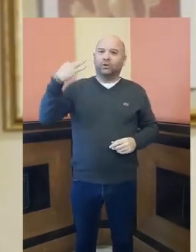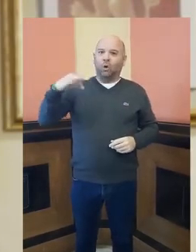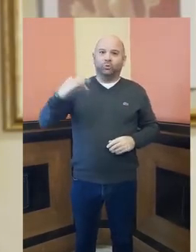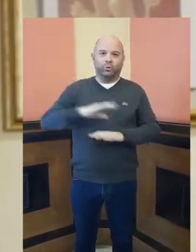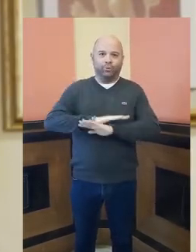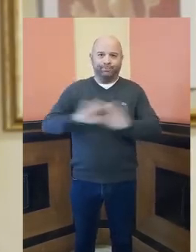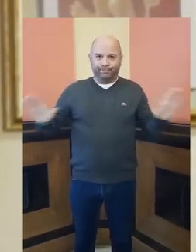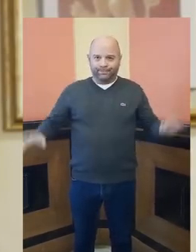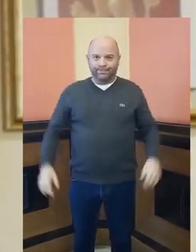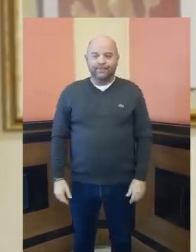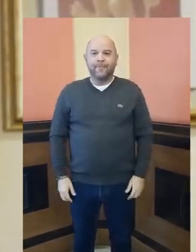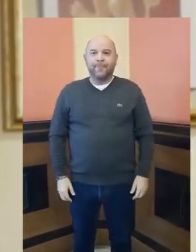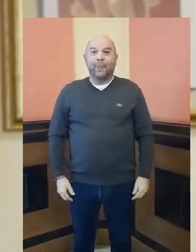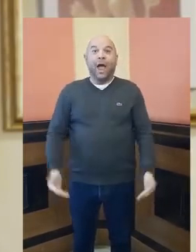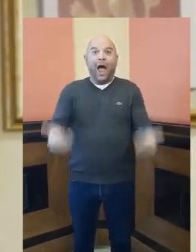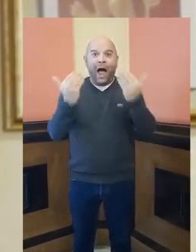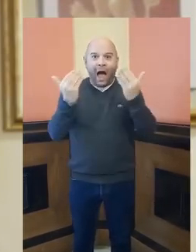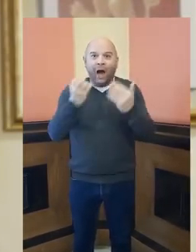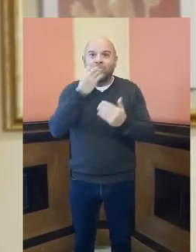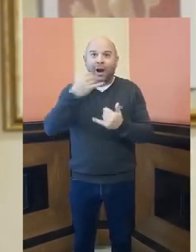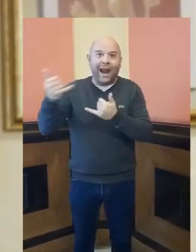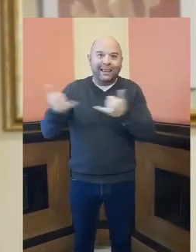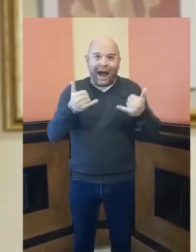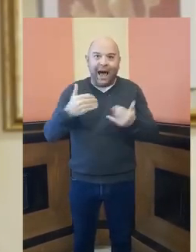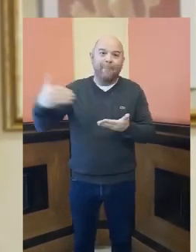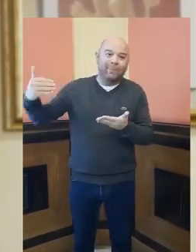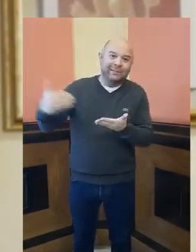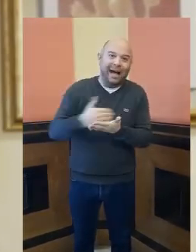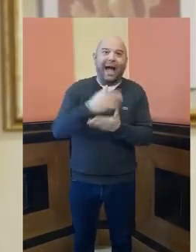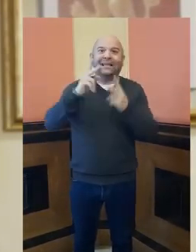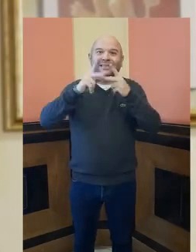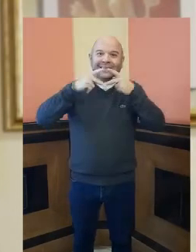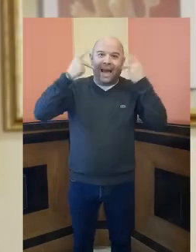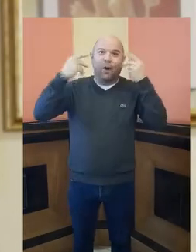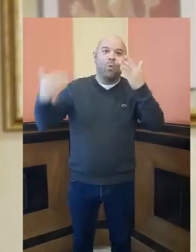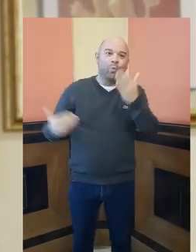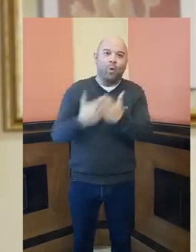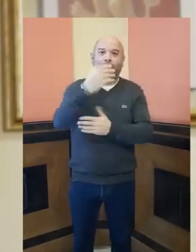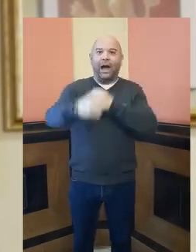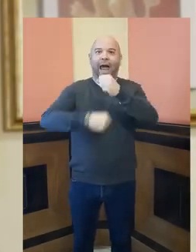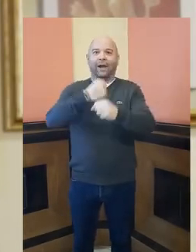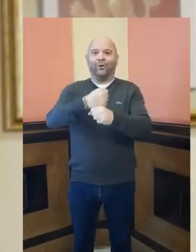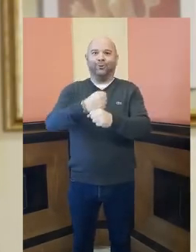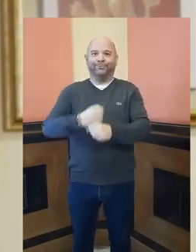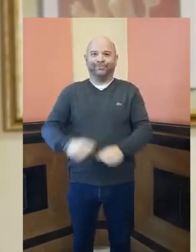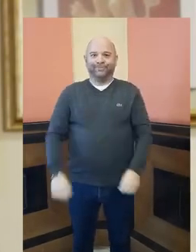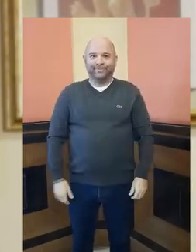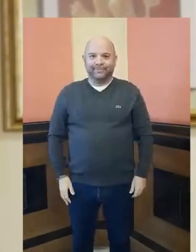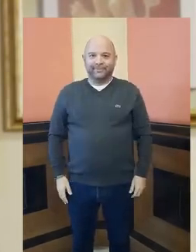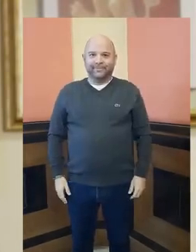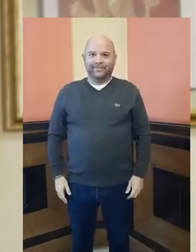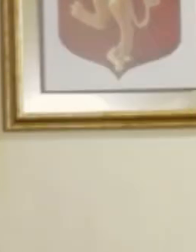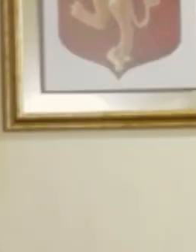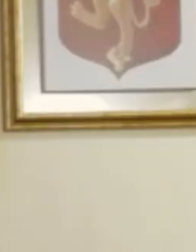quindi rivolgo a voi gli auguri per questo Natale e per l'anno nuovo che sta per